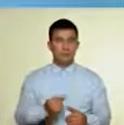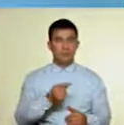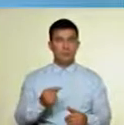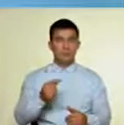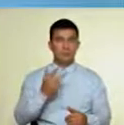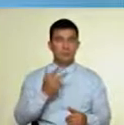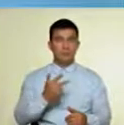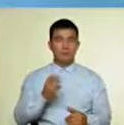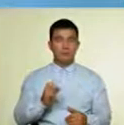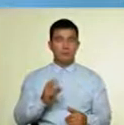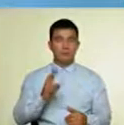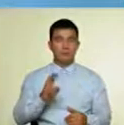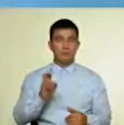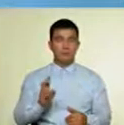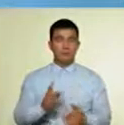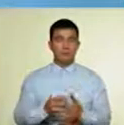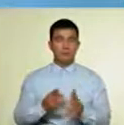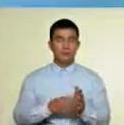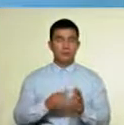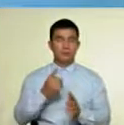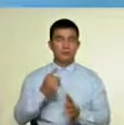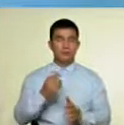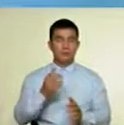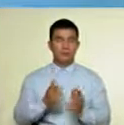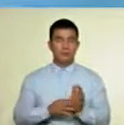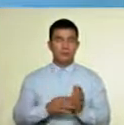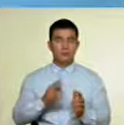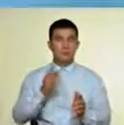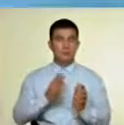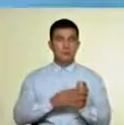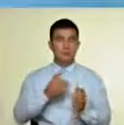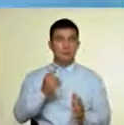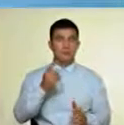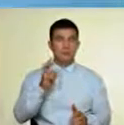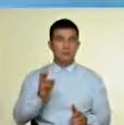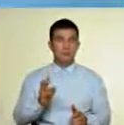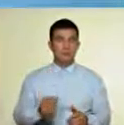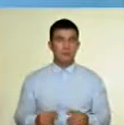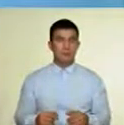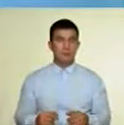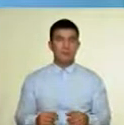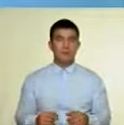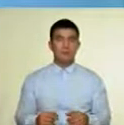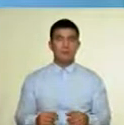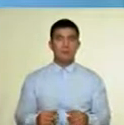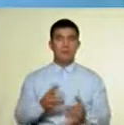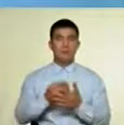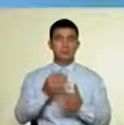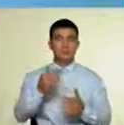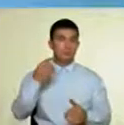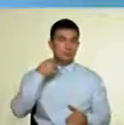3a kvadrat b 9'dan 1 b. Bunda ham xuddi yuqoridagidek sonini